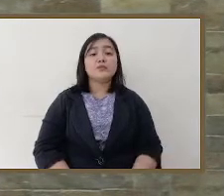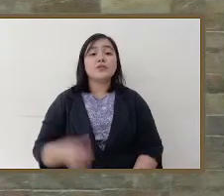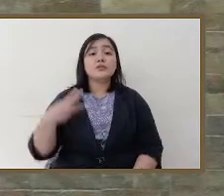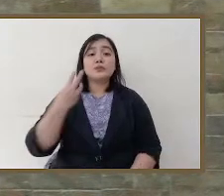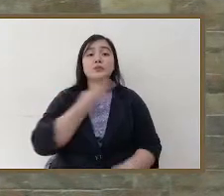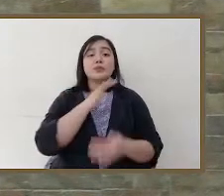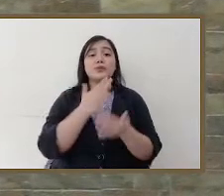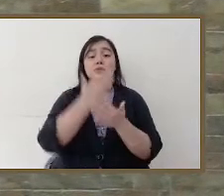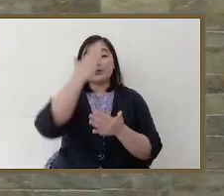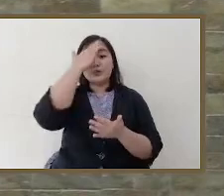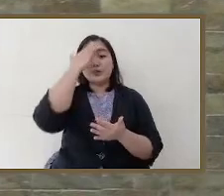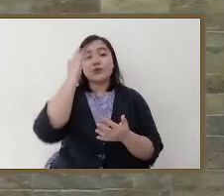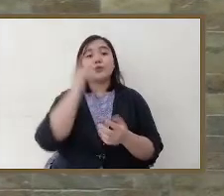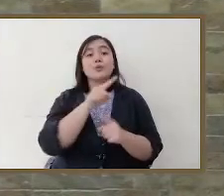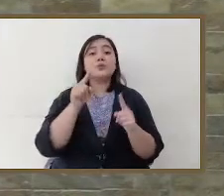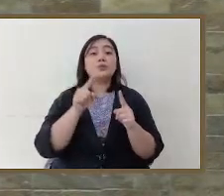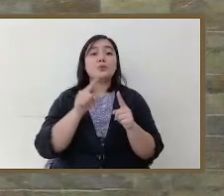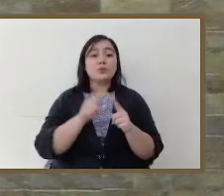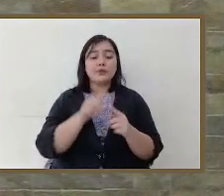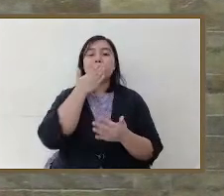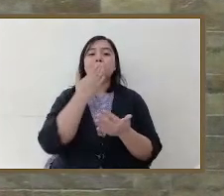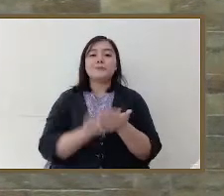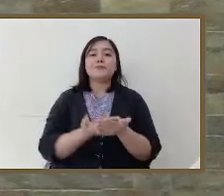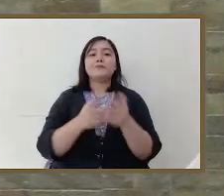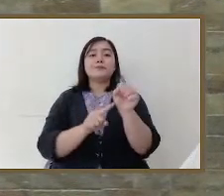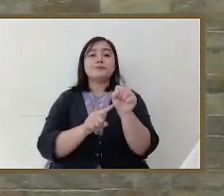sa buhay natin. It started from